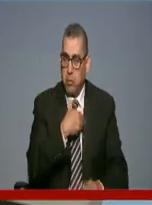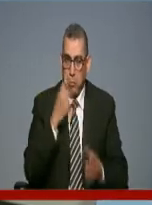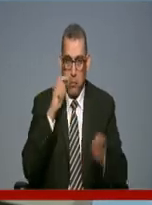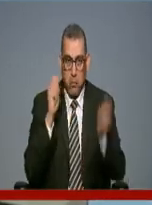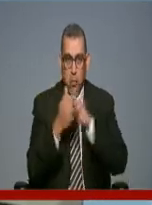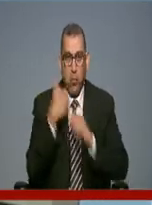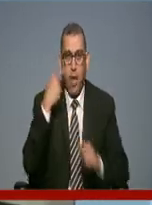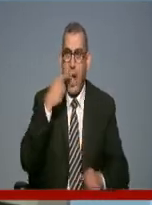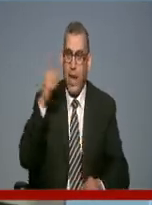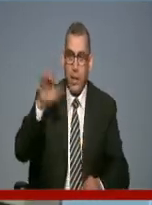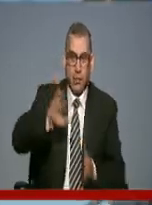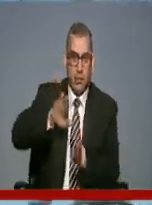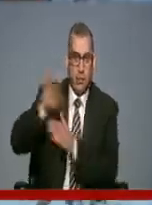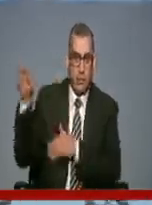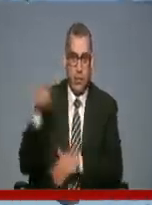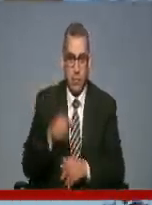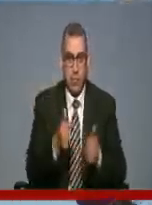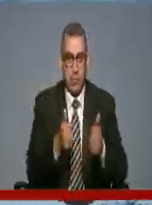كده.